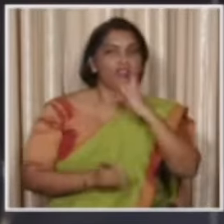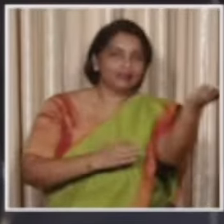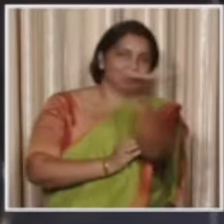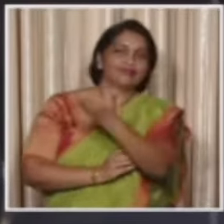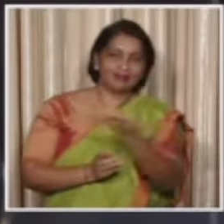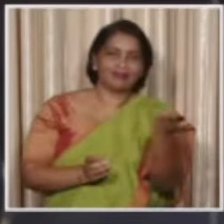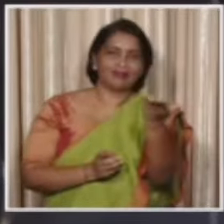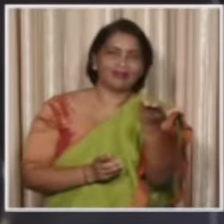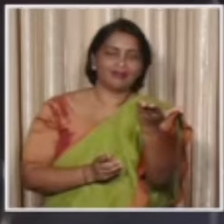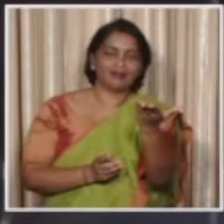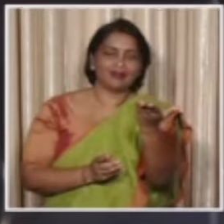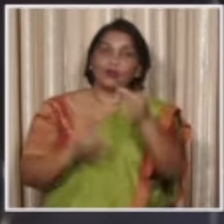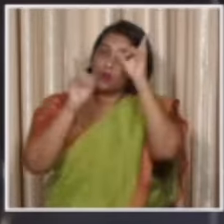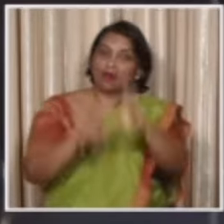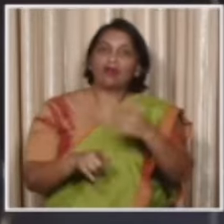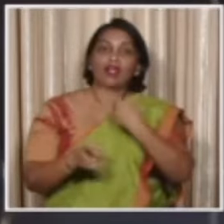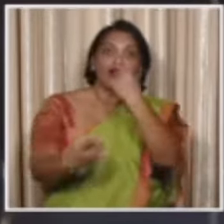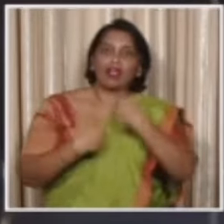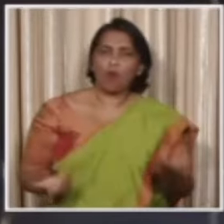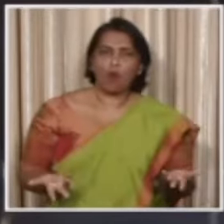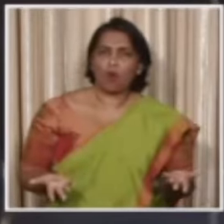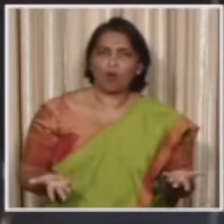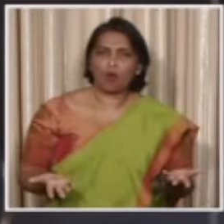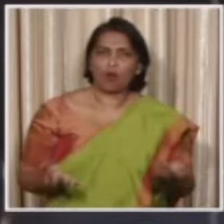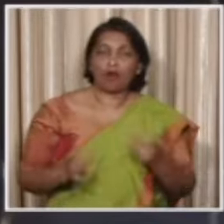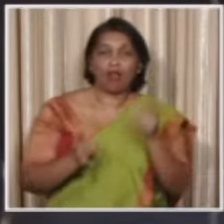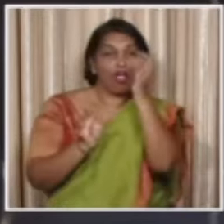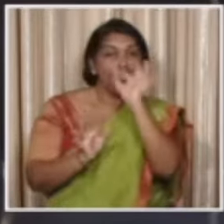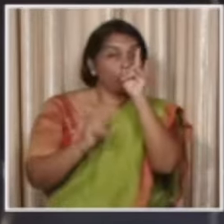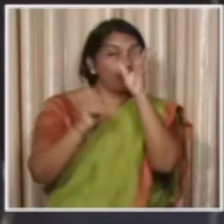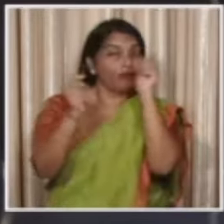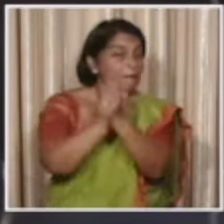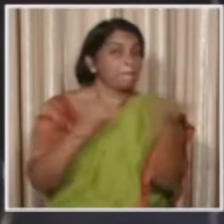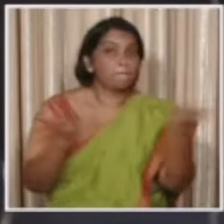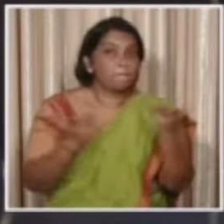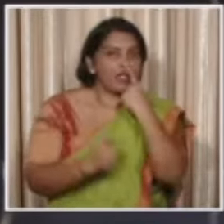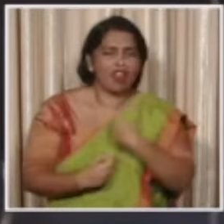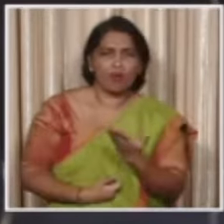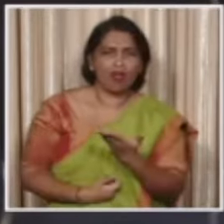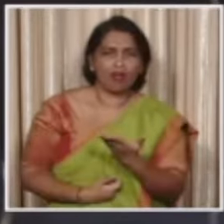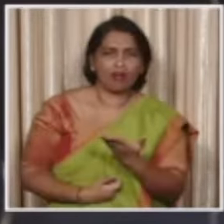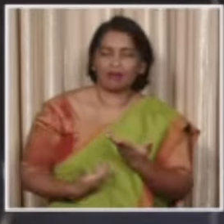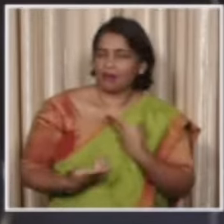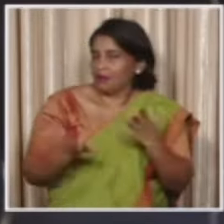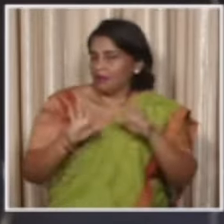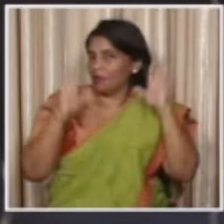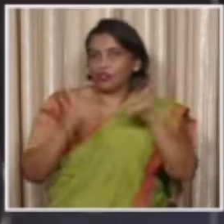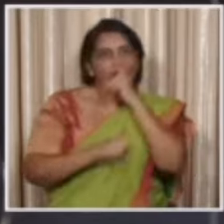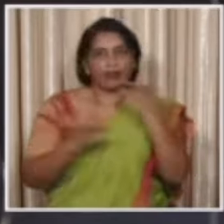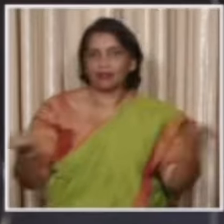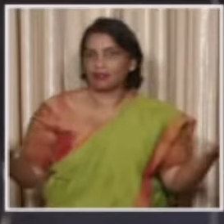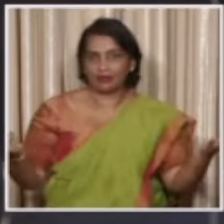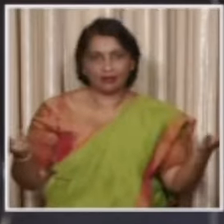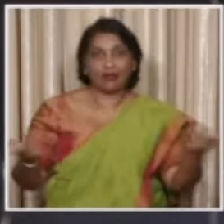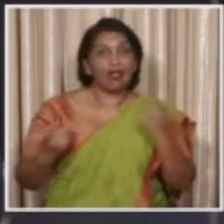මේ සෙට්ටක ඒකොල්ලොකොද අපිට කියන්නේ ඉස්පිල්ල පාපිල්ලක් වෙනස් කරන්න කිය මේ මාර කතාවන්නේ